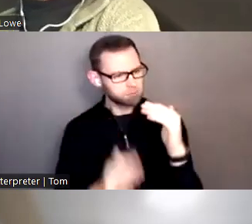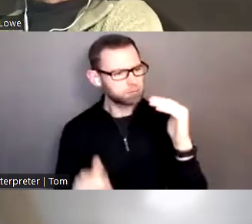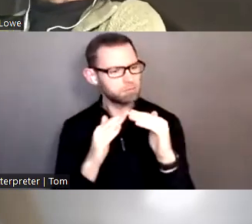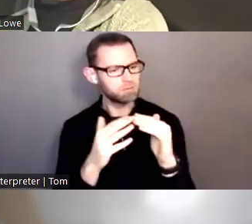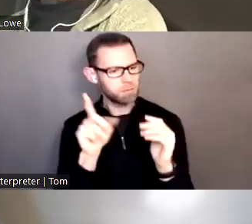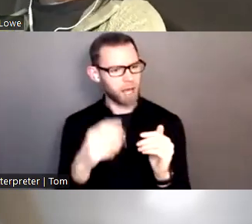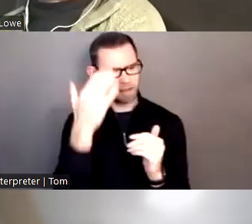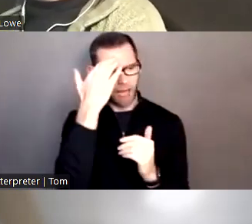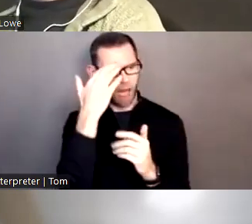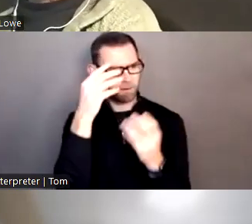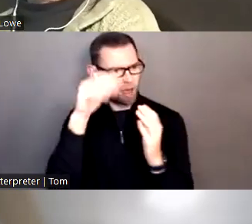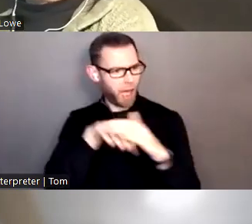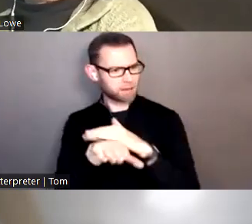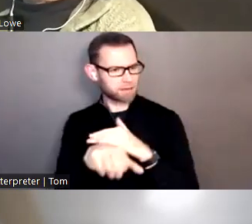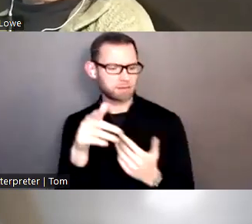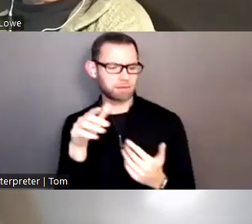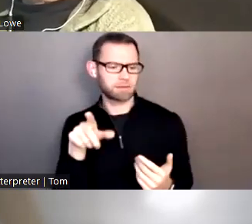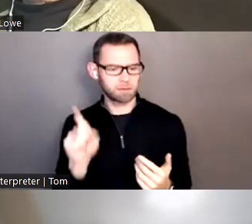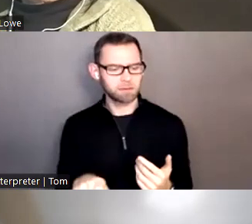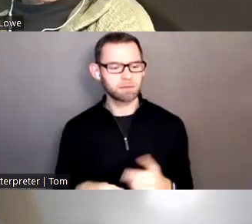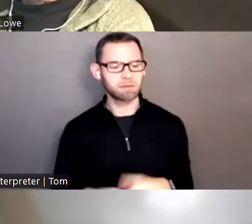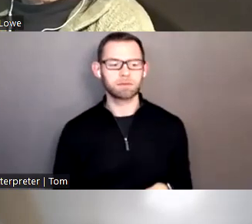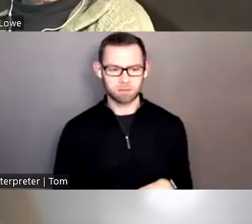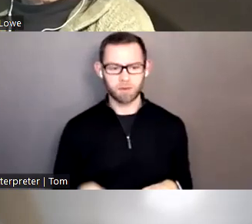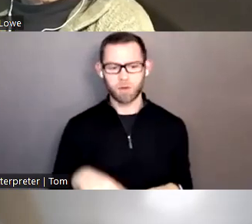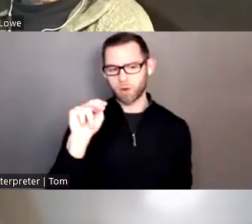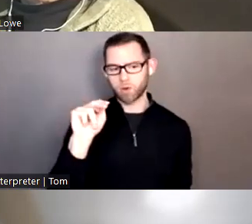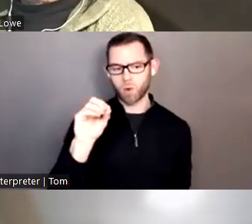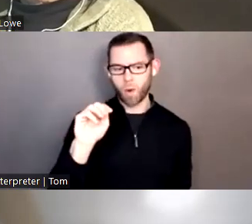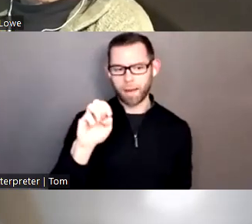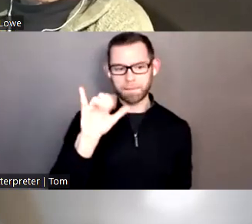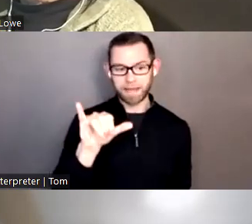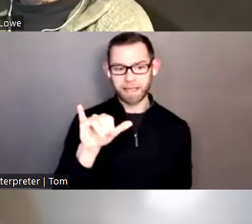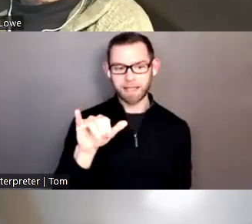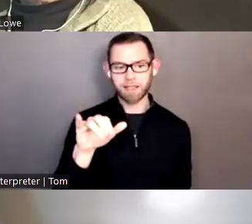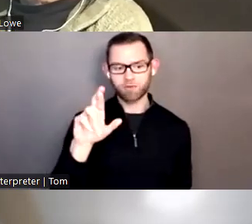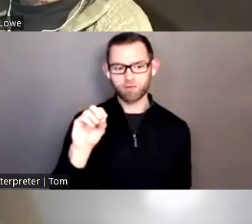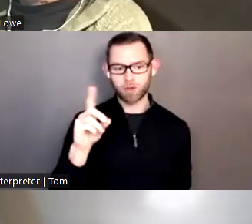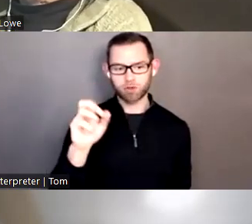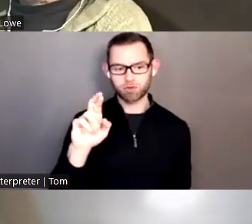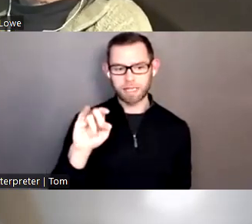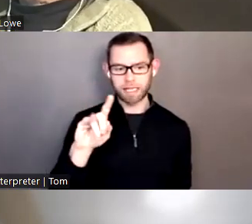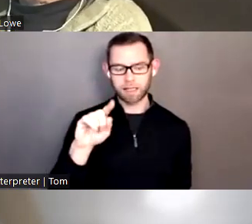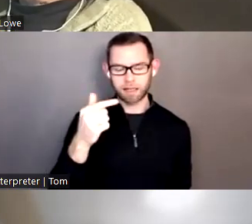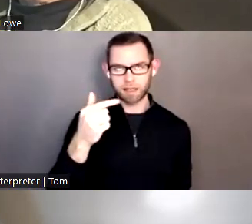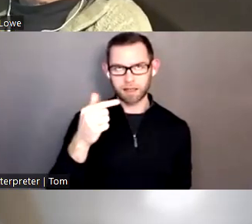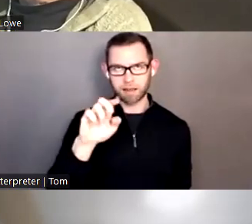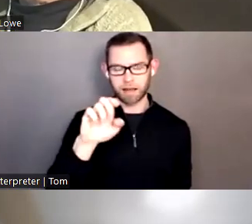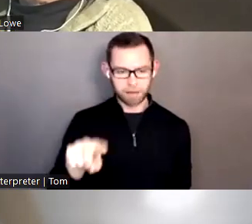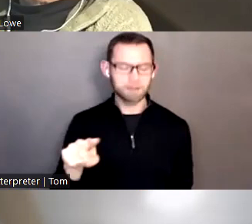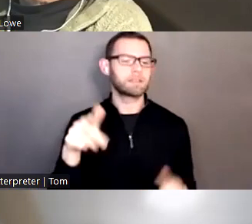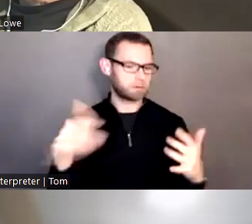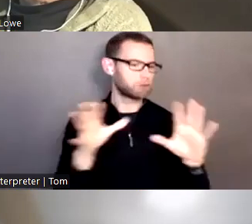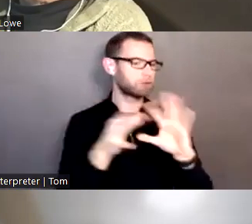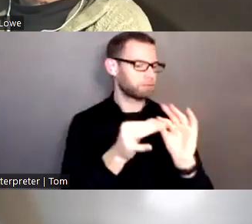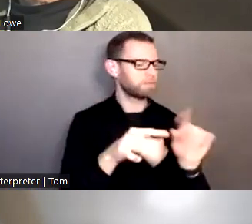et aspect linguistique là et pas supposé gagner une justice linguistique